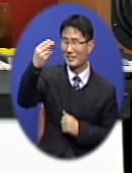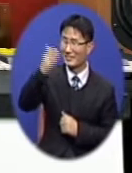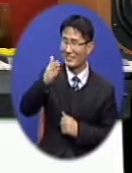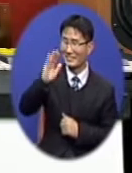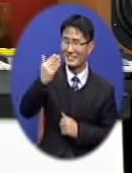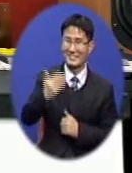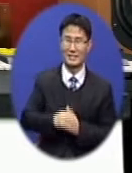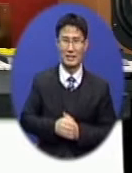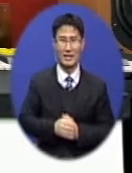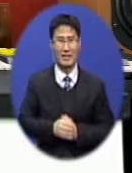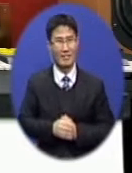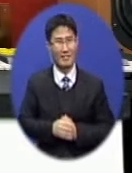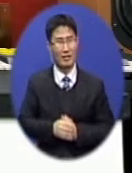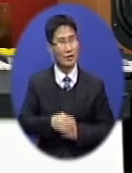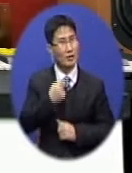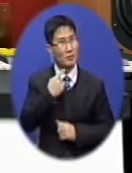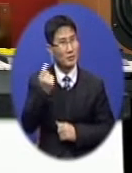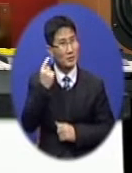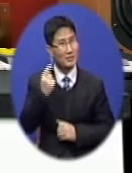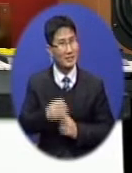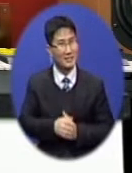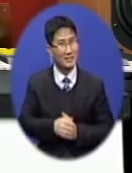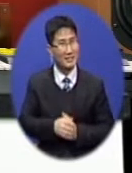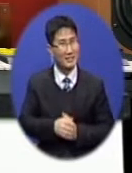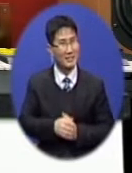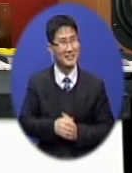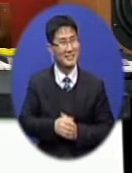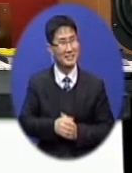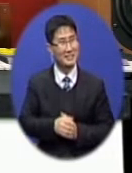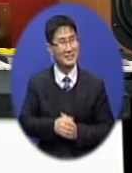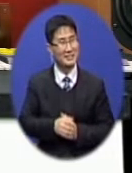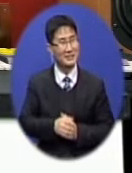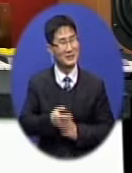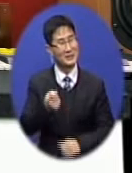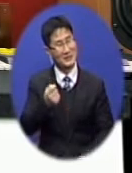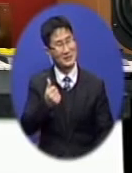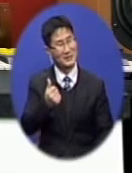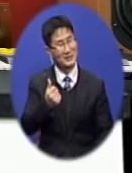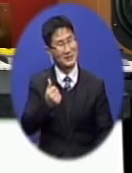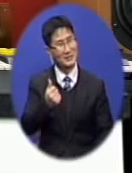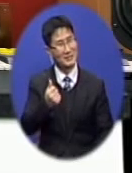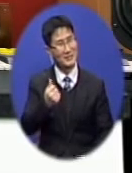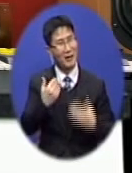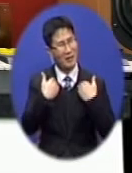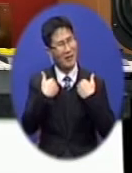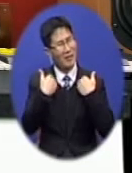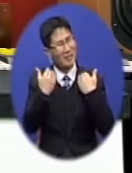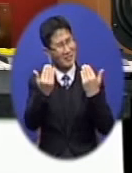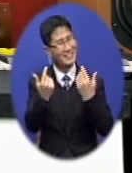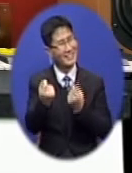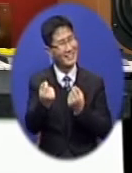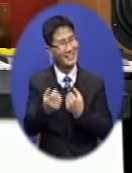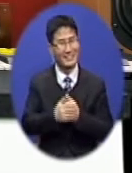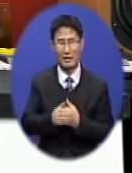네, 정도. 엄마야. 네. 근데 목소리는, 네. 목소리는 좀 이렇게 성숙돼 보인다 그럴까? 네.